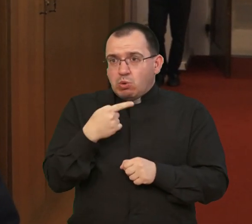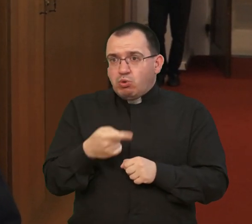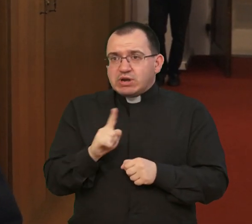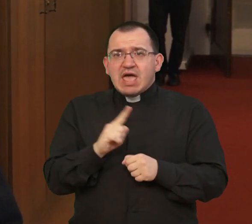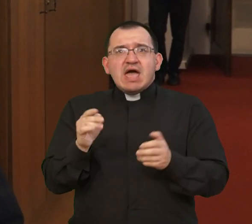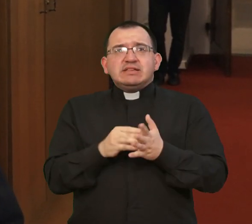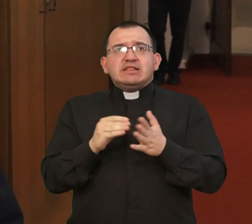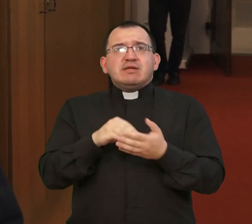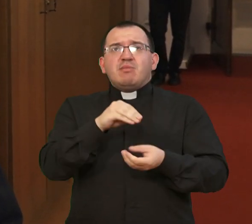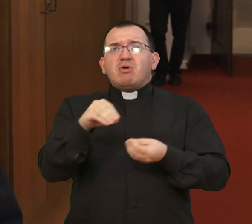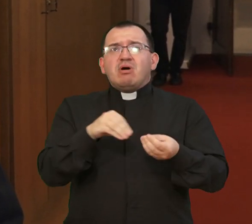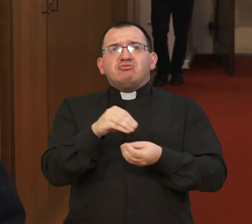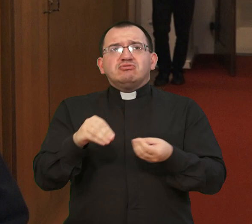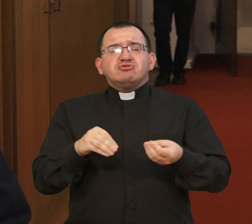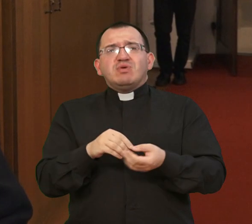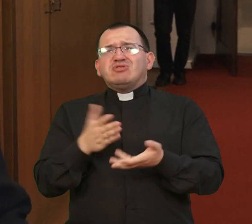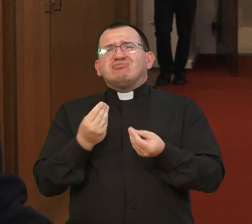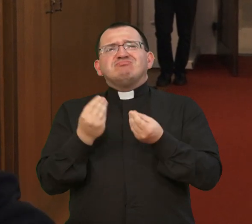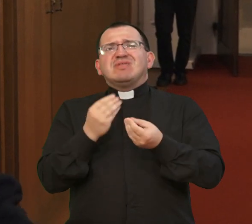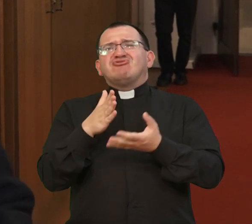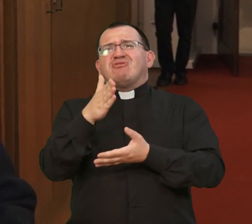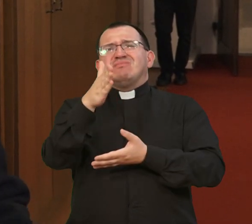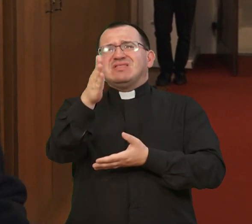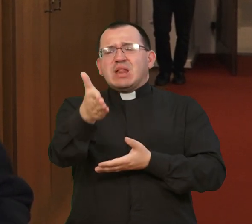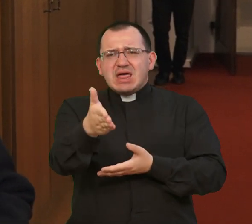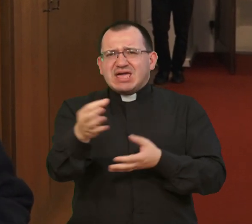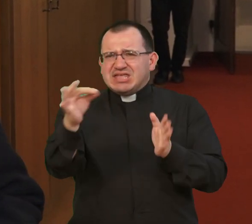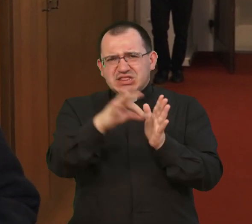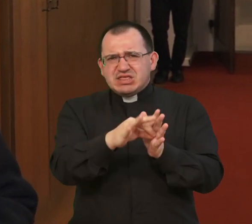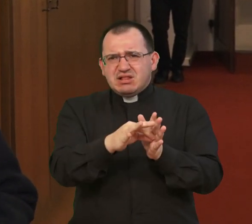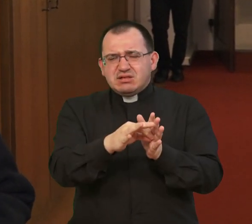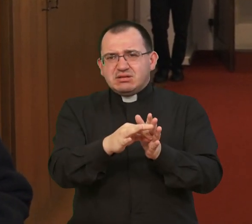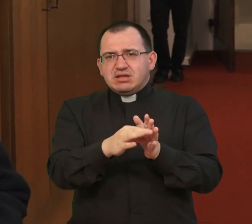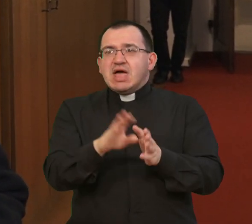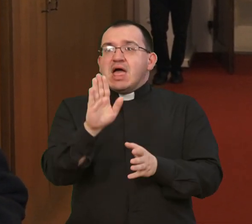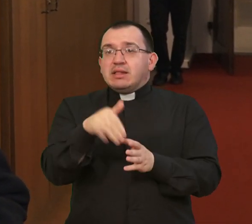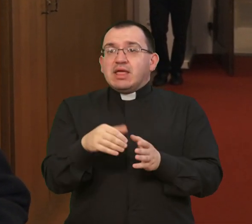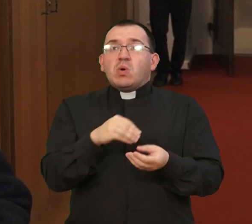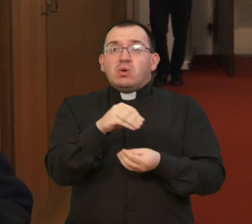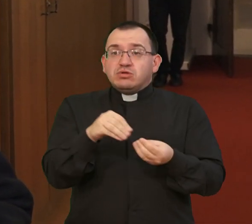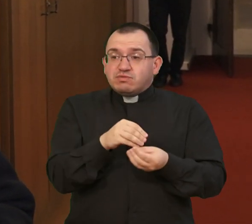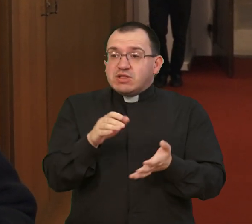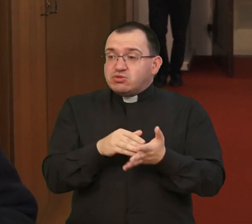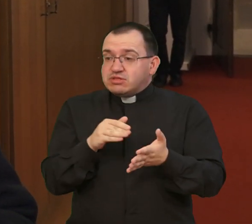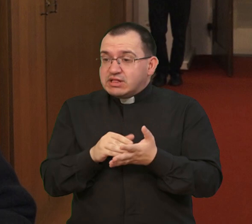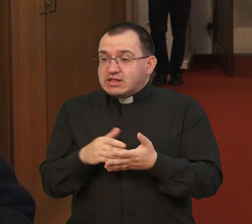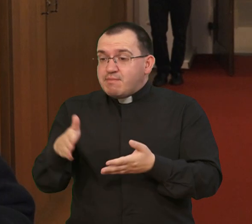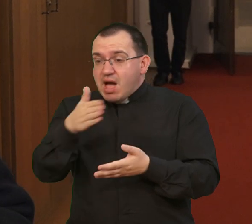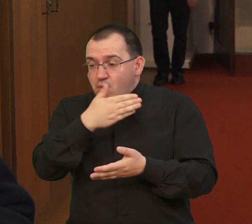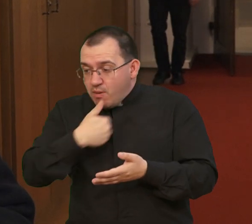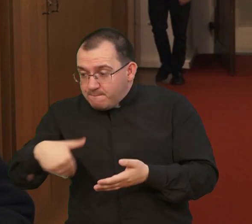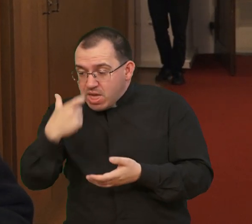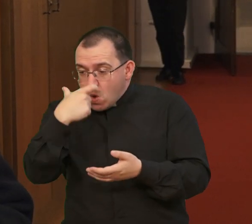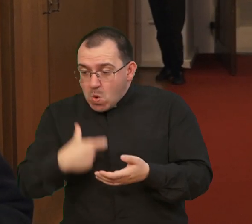kad govorimo o svetosti, zamišljati nikakve nedostižne ciljeve uzore, nego da tražimo svako svoj put svetosti